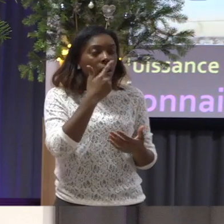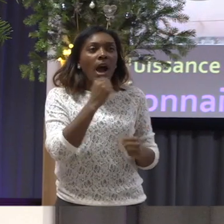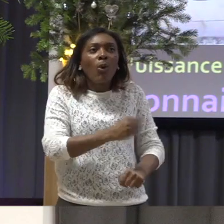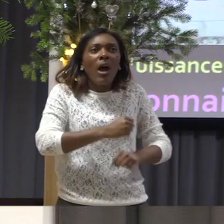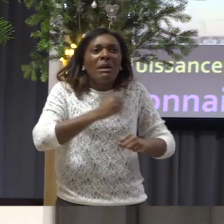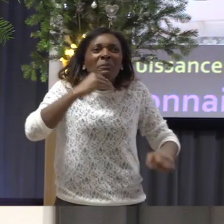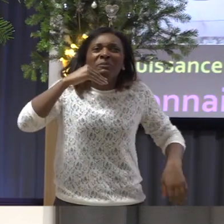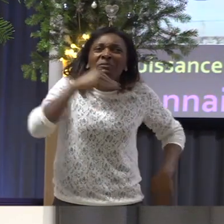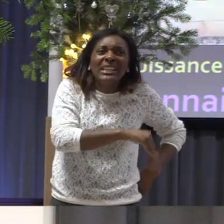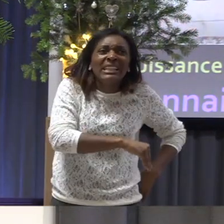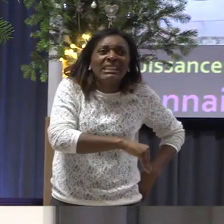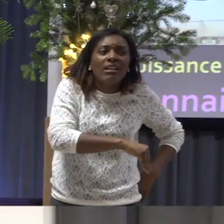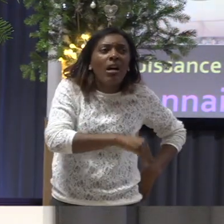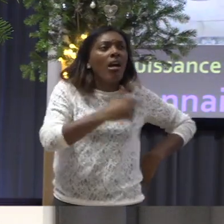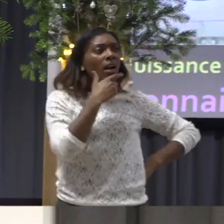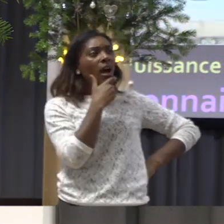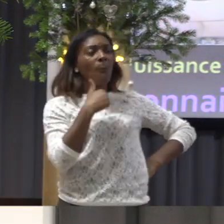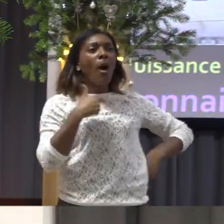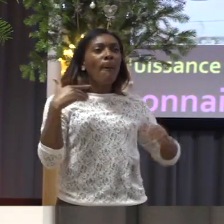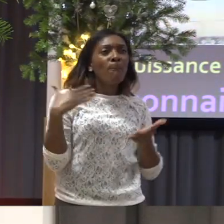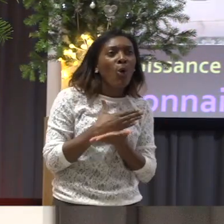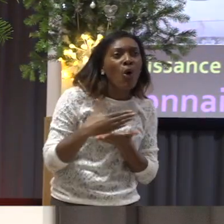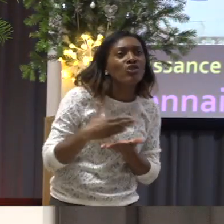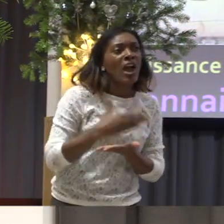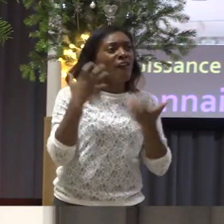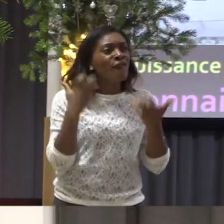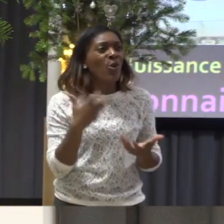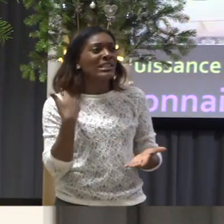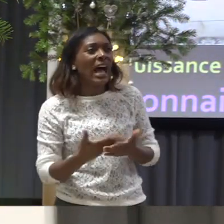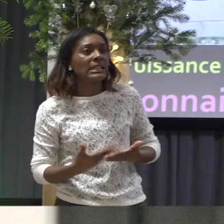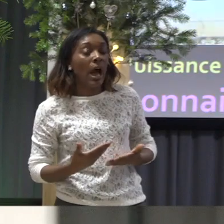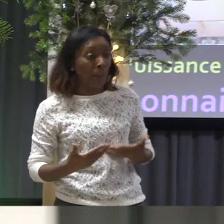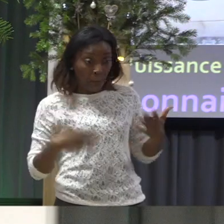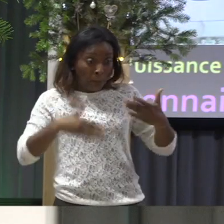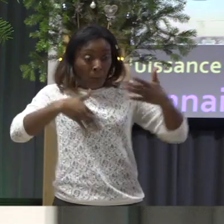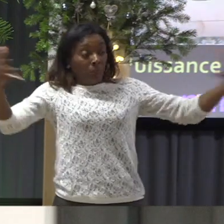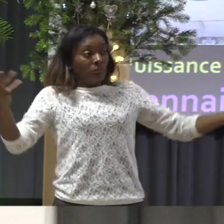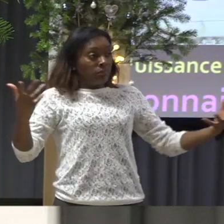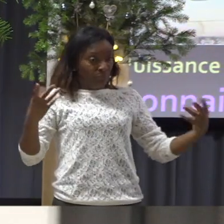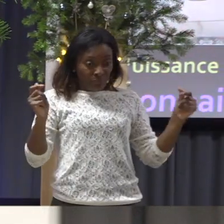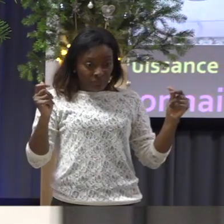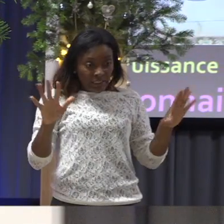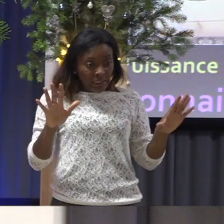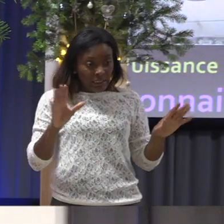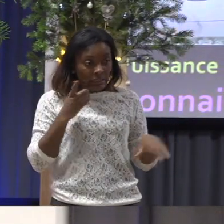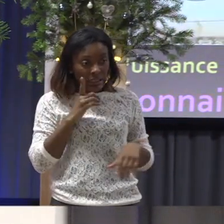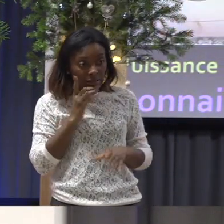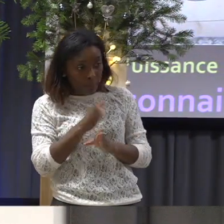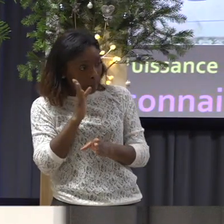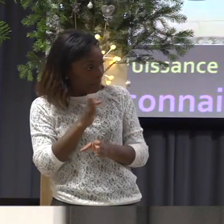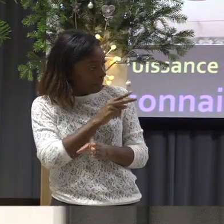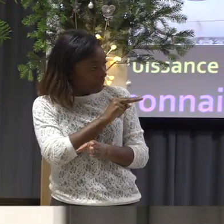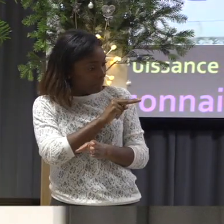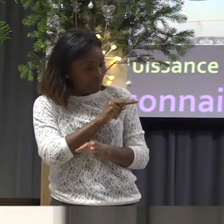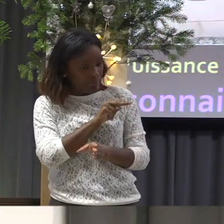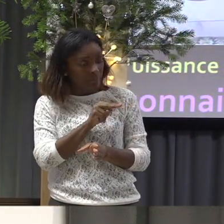vite. J'avais ça, je voulais faire cela, je voulais faire ceci, mais c'est allé tellement vite. Et au final, qu'est-ce qui se passe